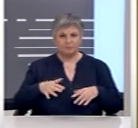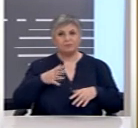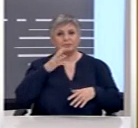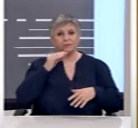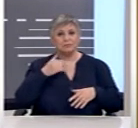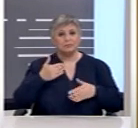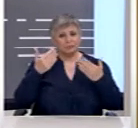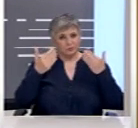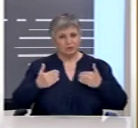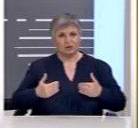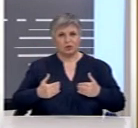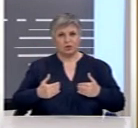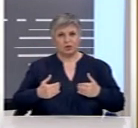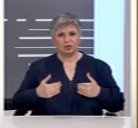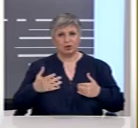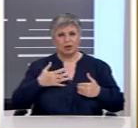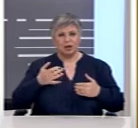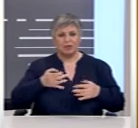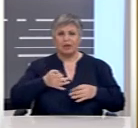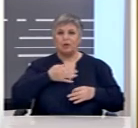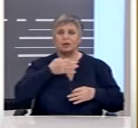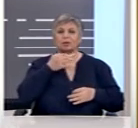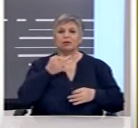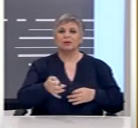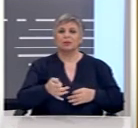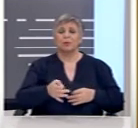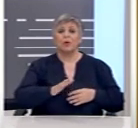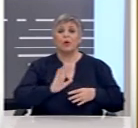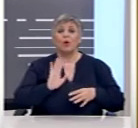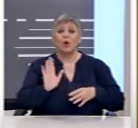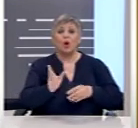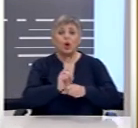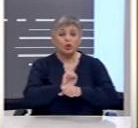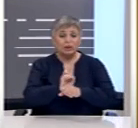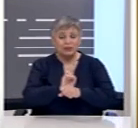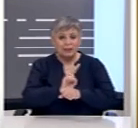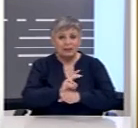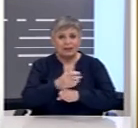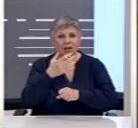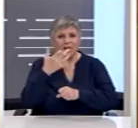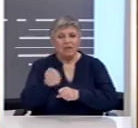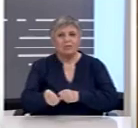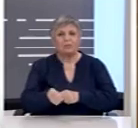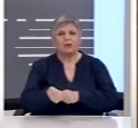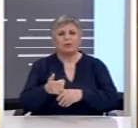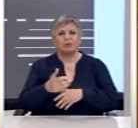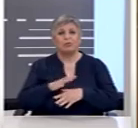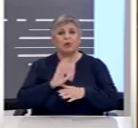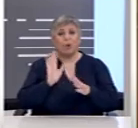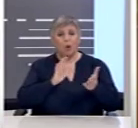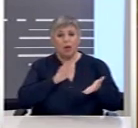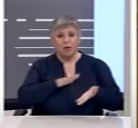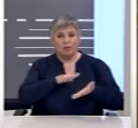μου θα σας δώσω και θα καταθέσω όλα τα στοιχεία έτσι ώστε μεταγνώσεως να